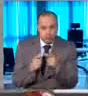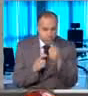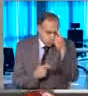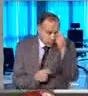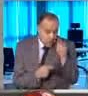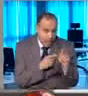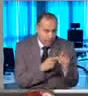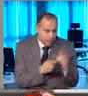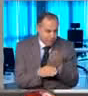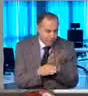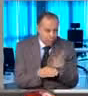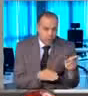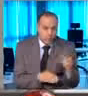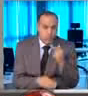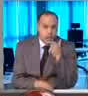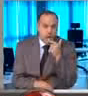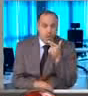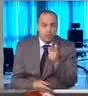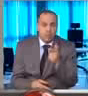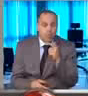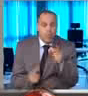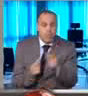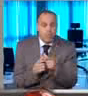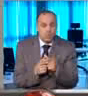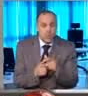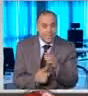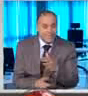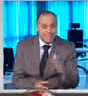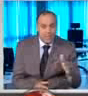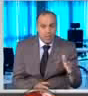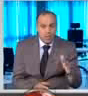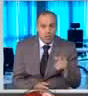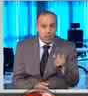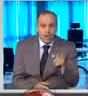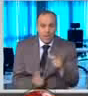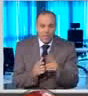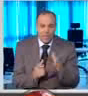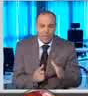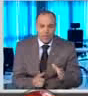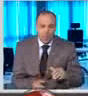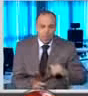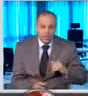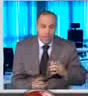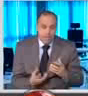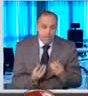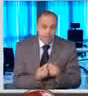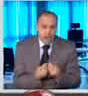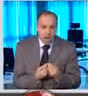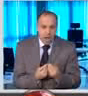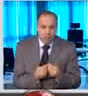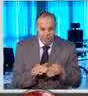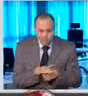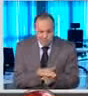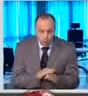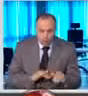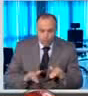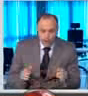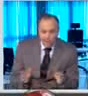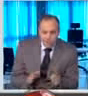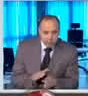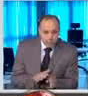المتشدد والتي تقوم على استخدام مجموعة صغيرة من العناصر وشبكة كبيرة من الأنفاق والشوارع